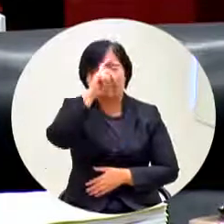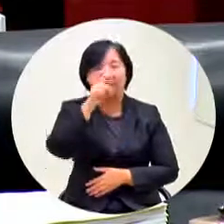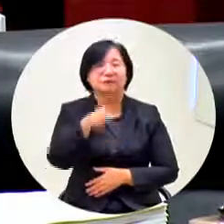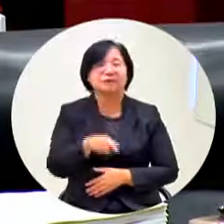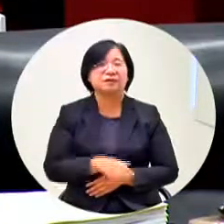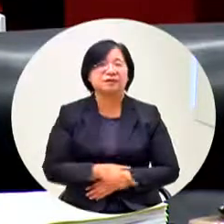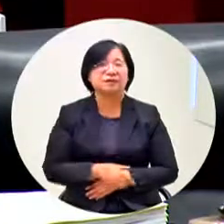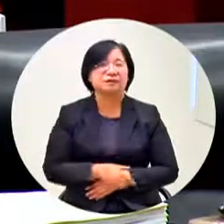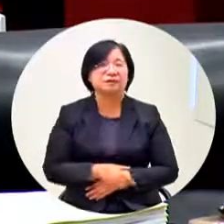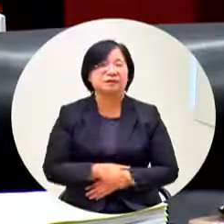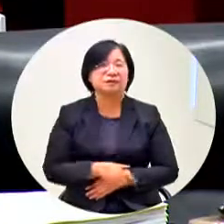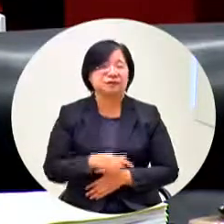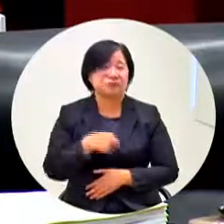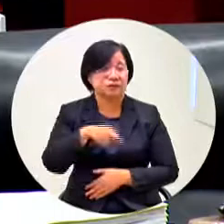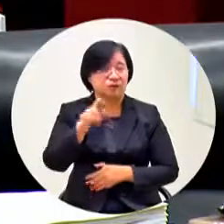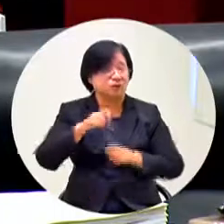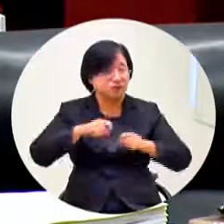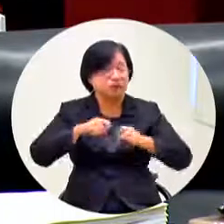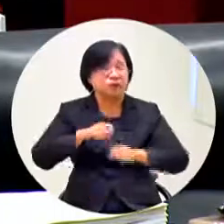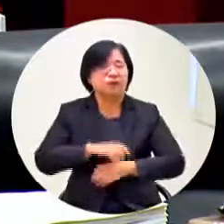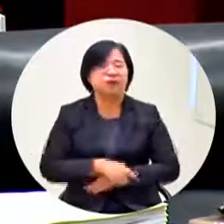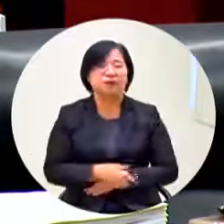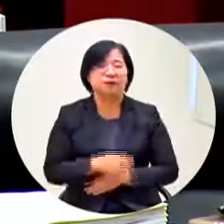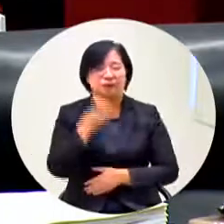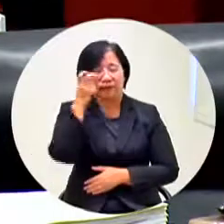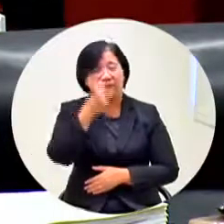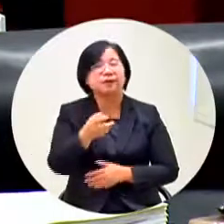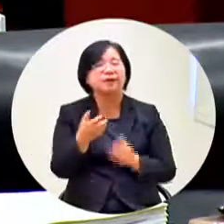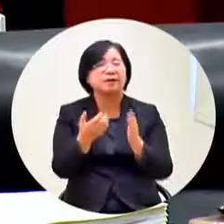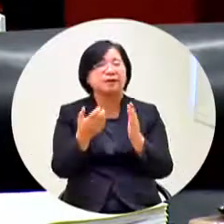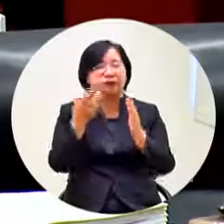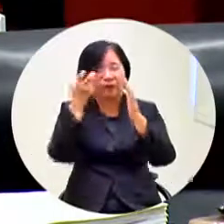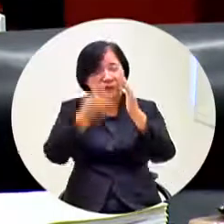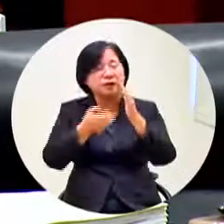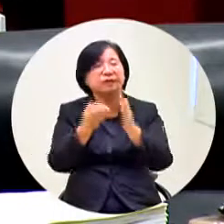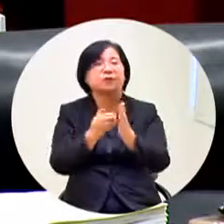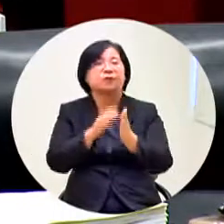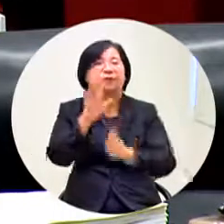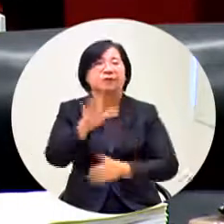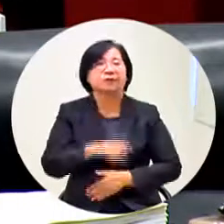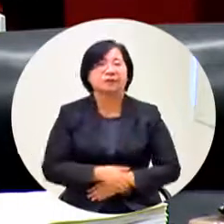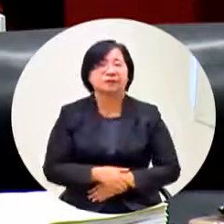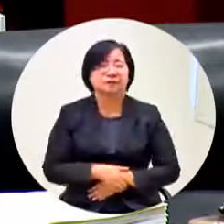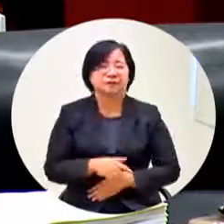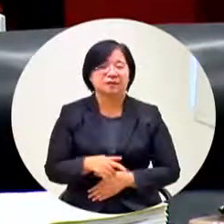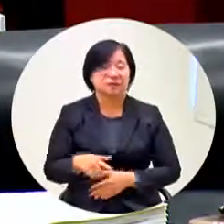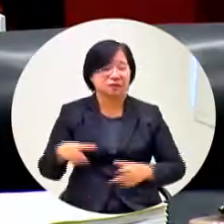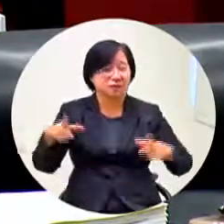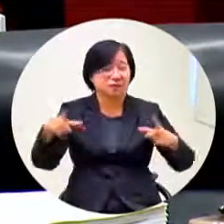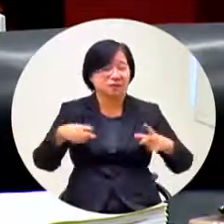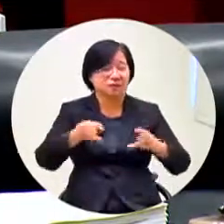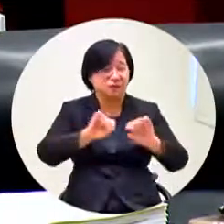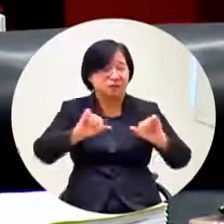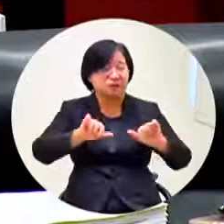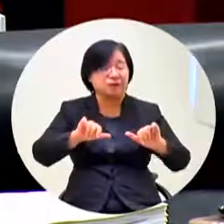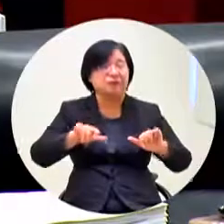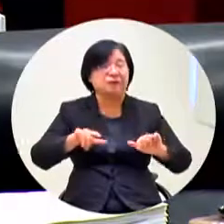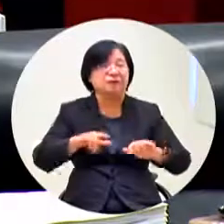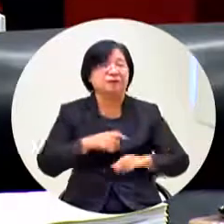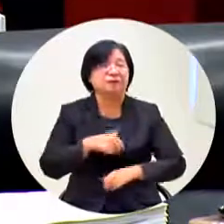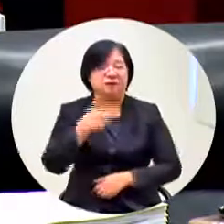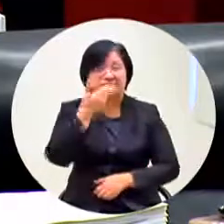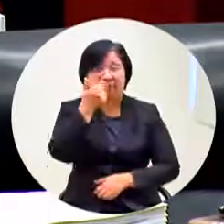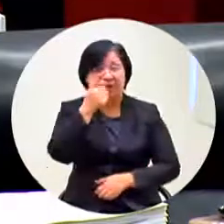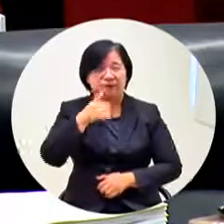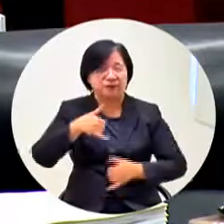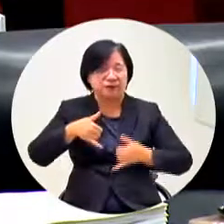你们好好的去做，因为我们也会看过了，我希望说这一块能够做我们的便道哈，不